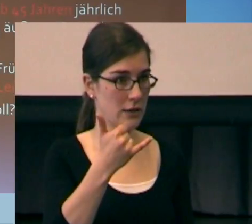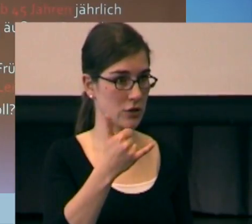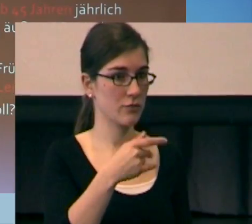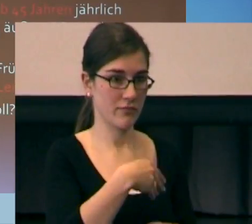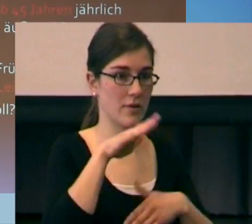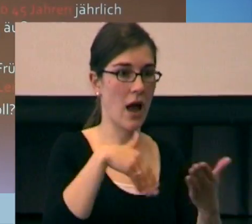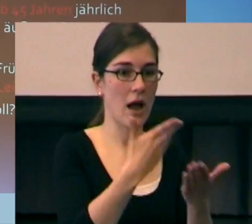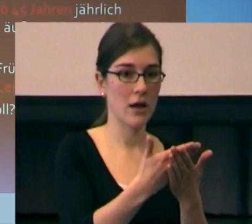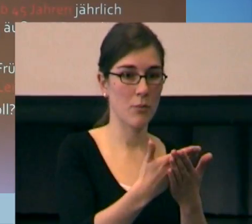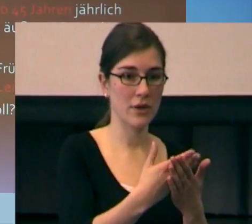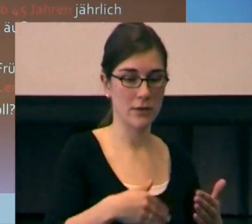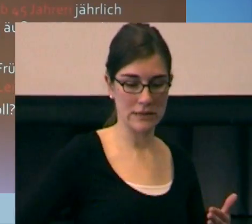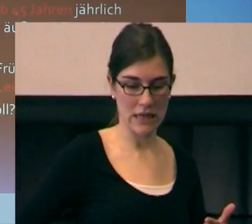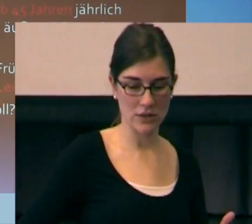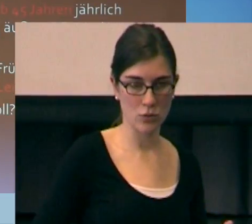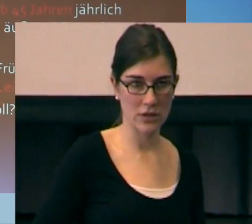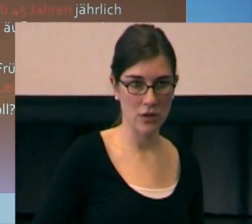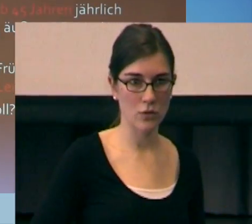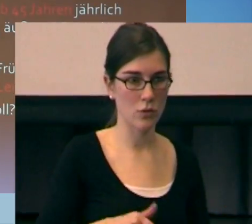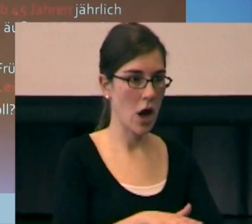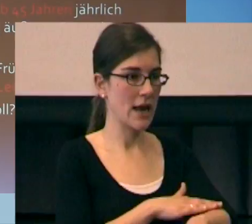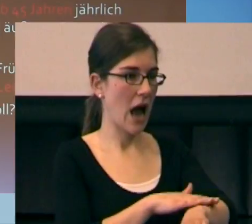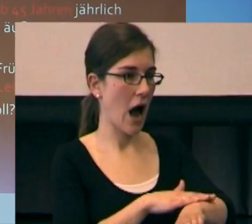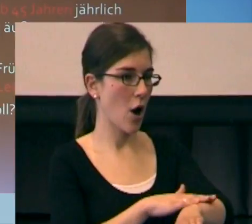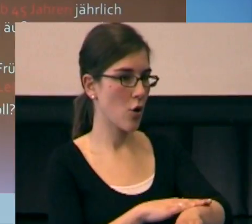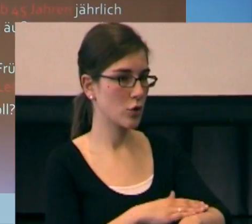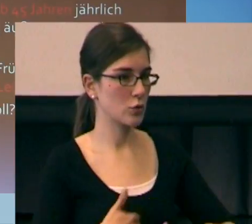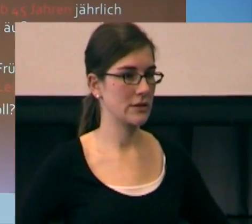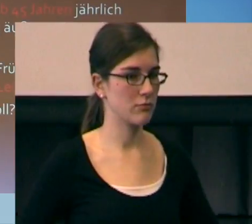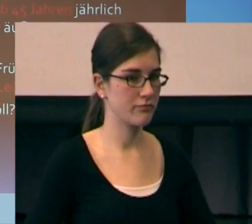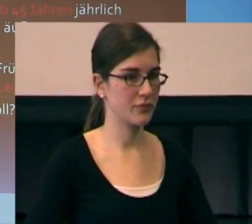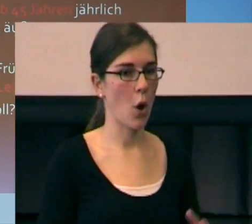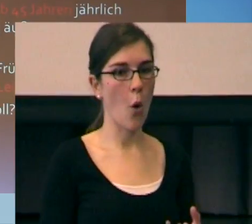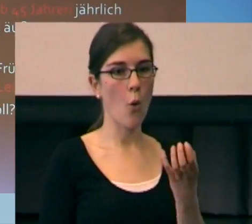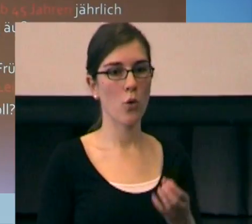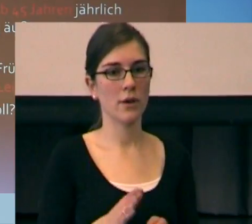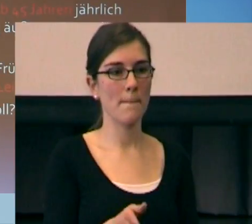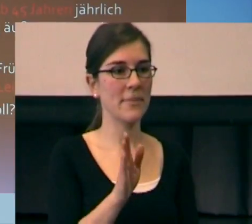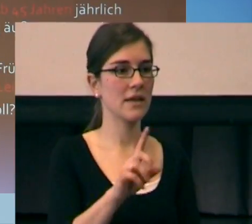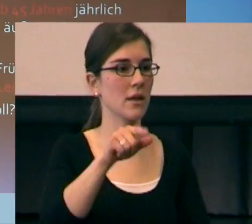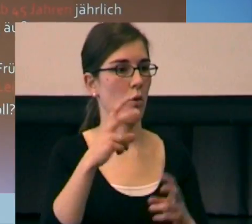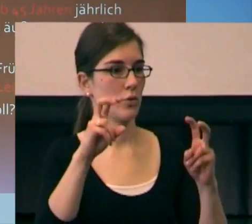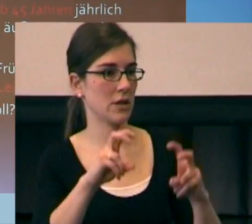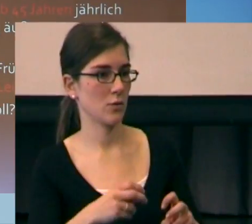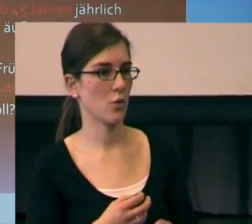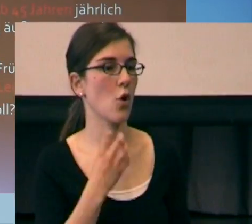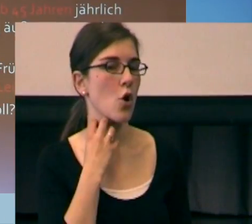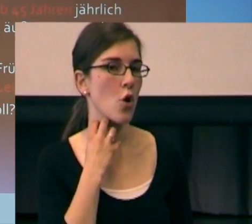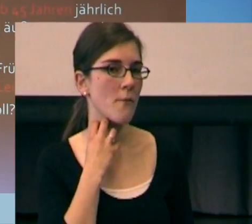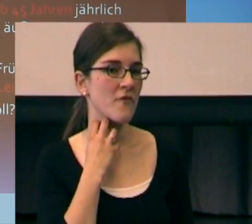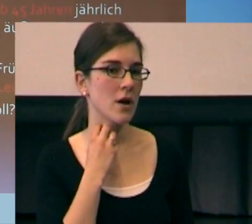eine Tastuntersuchung der Prostata, eine Untersuchung der Haut, des äußeren Genitale, der Hoden, des Penis und der Lymphknoten an